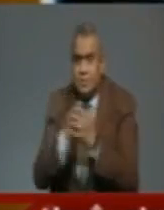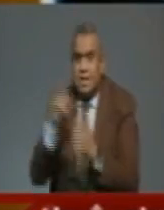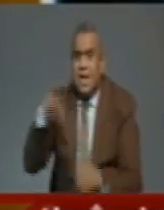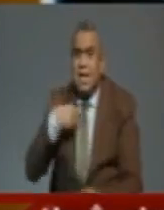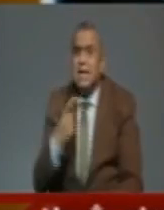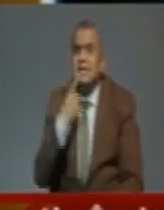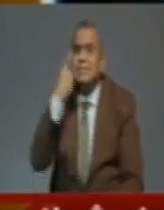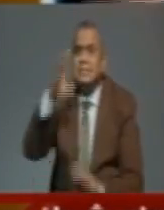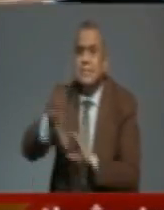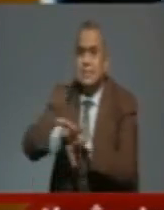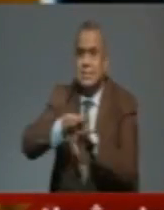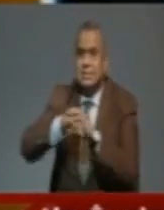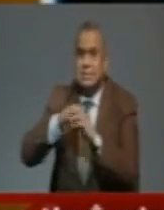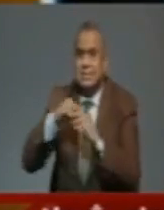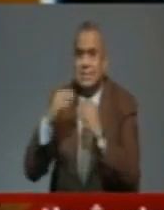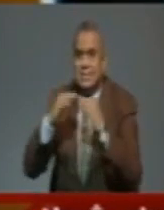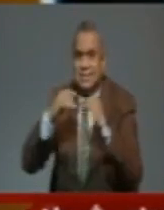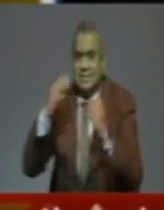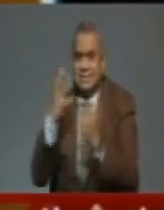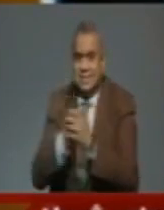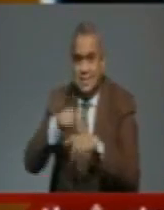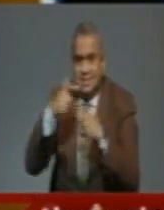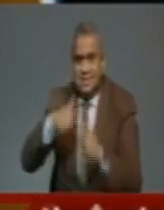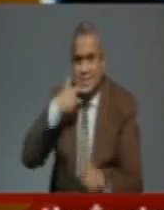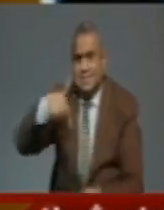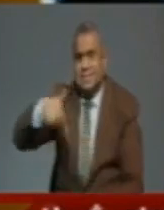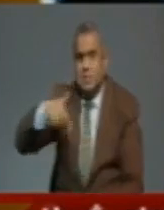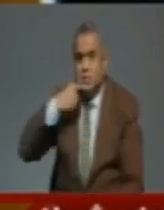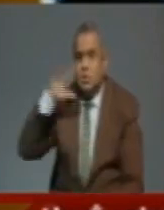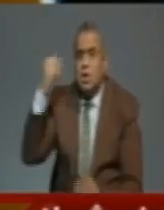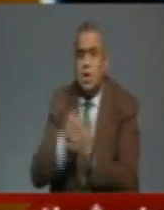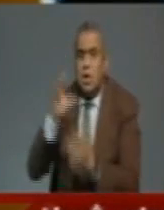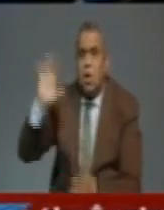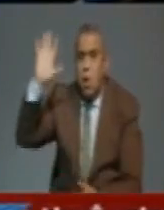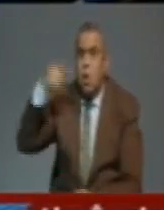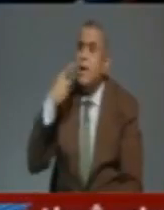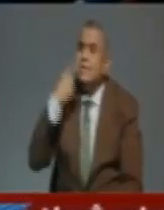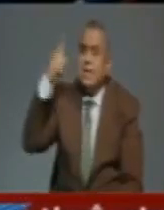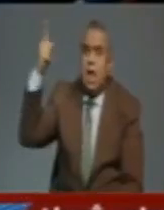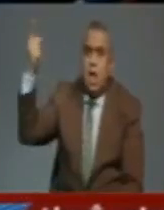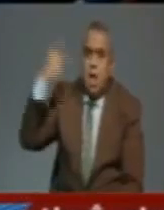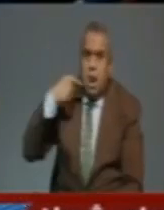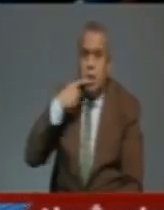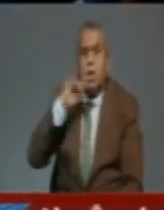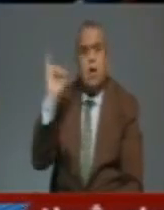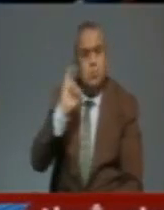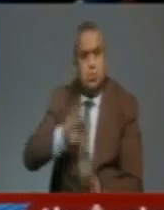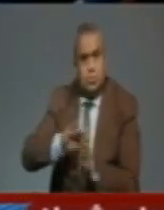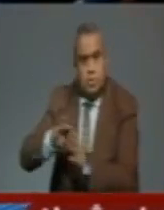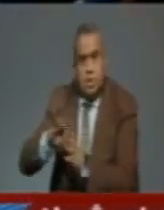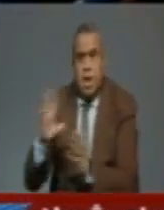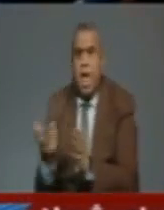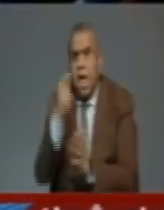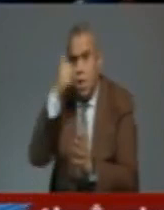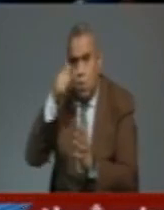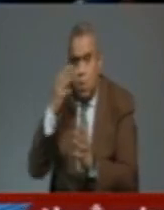البنى الفوقيه اللي انا طيب عملتها في ست شهور هنا. طيب، ولكن هم ده الناس لهم طبعا نظامهم. طبعا طبعا، انا بقول على كل حاجه. ادي اول نقطه كان مهم